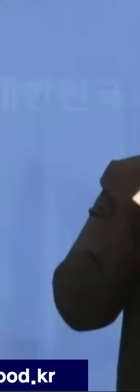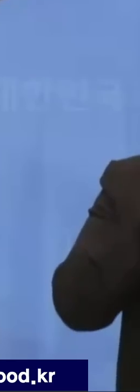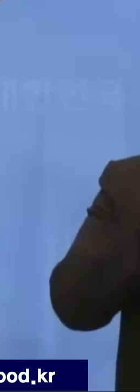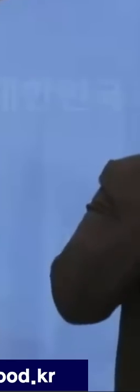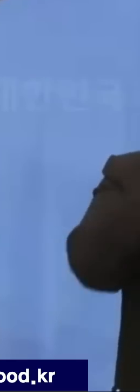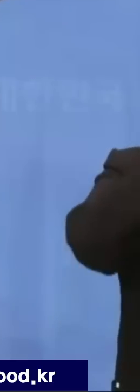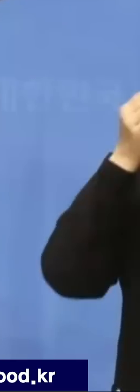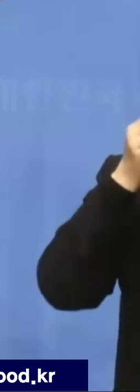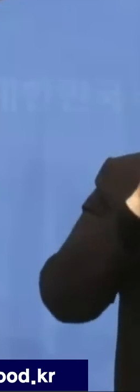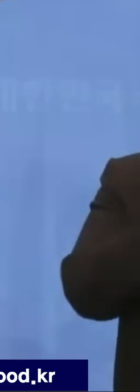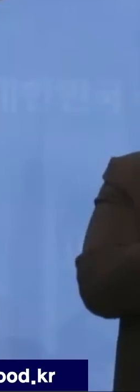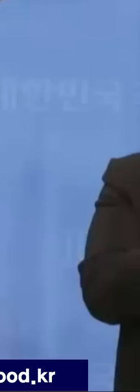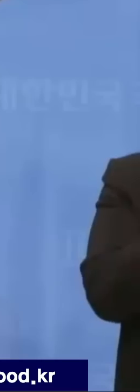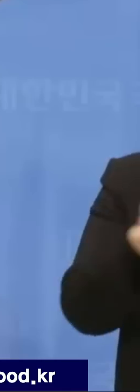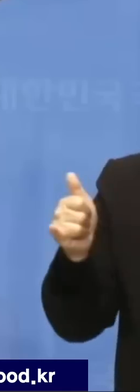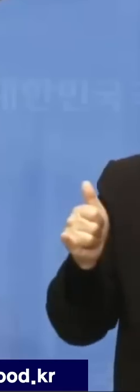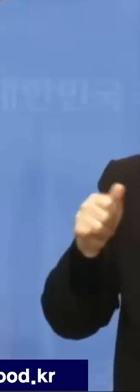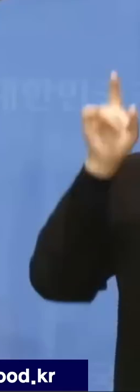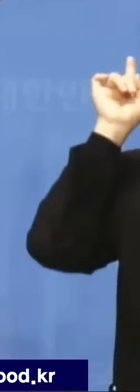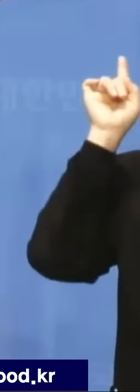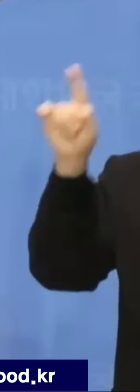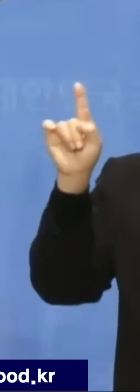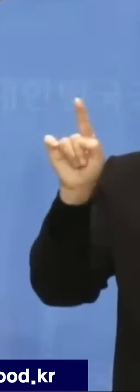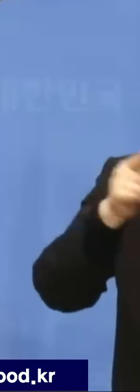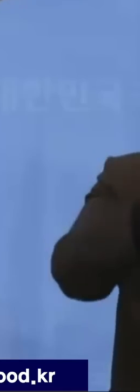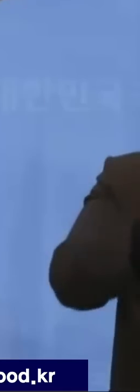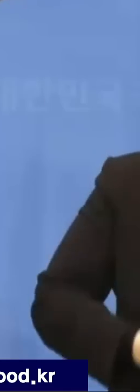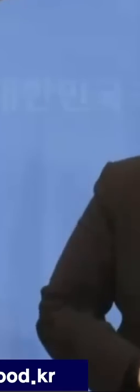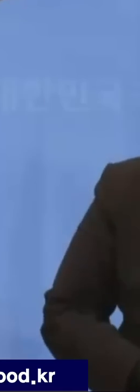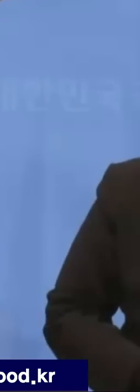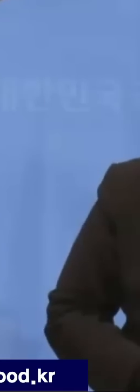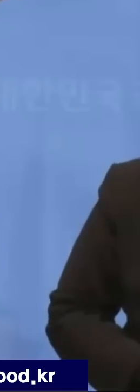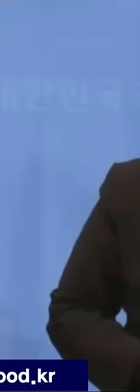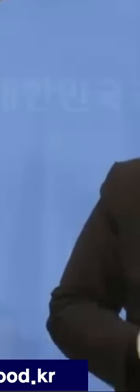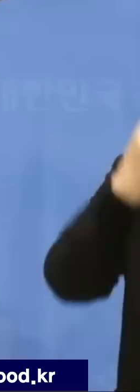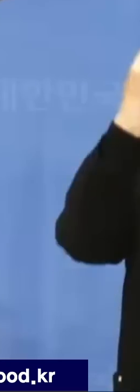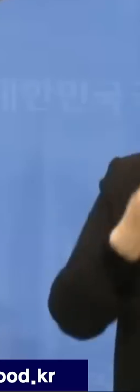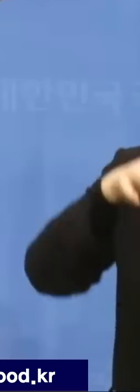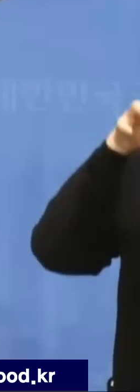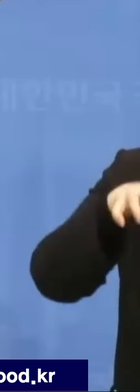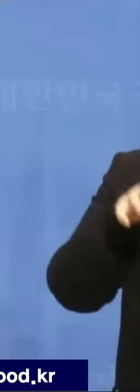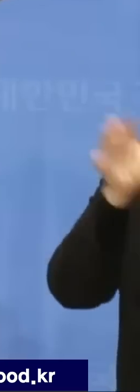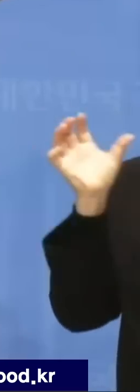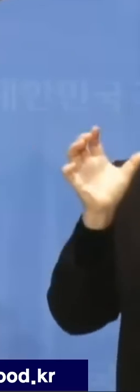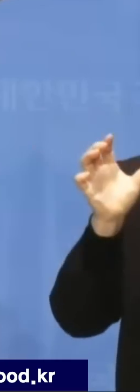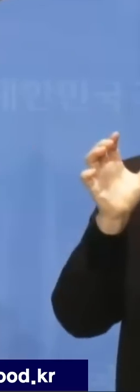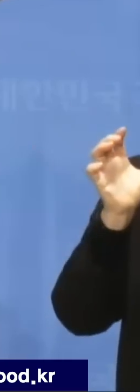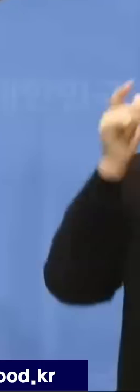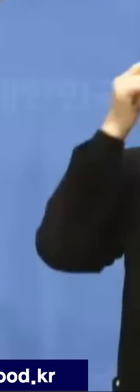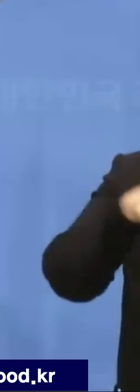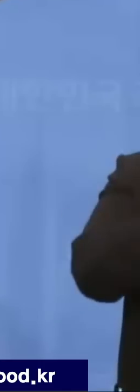내일 윤석열 대통령이 사면을 할 예정으로 알려져 있습니다.